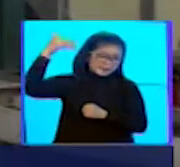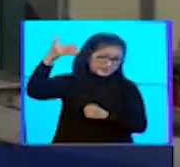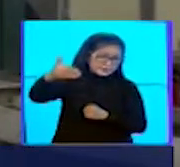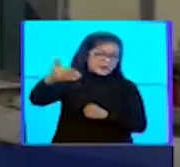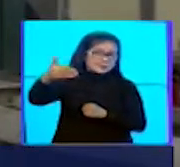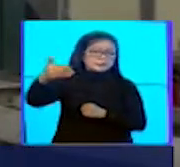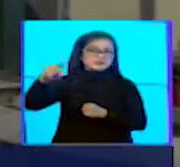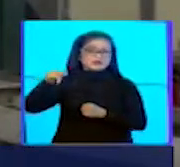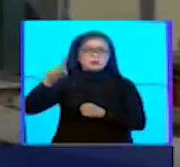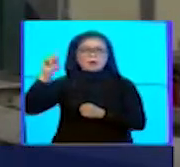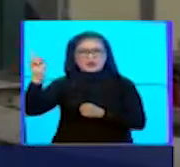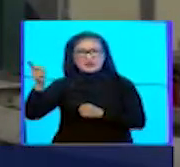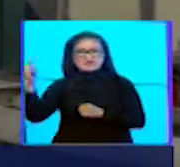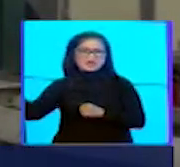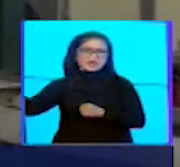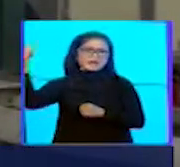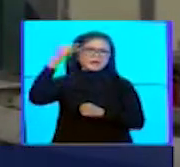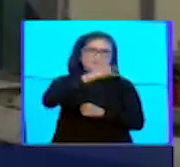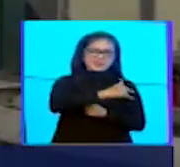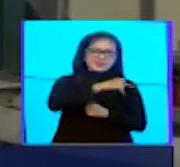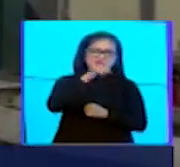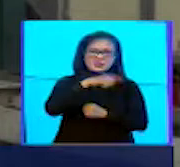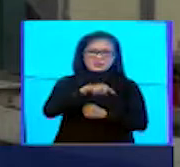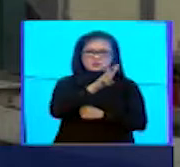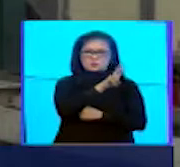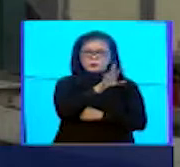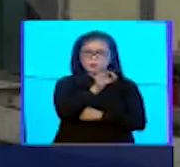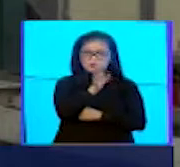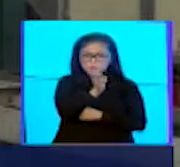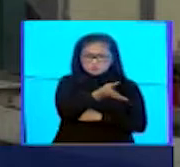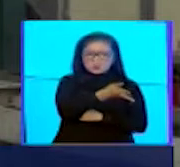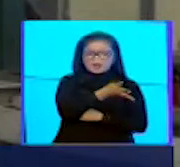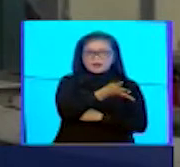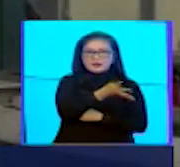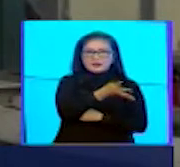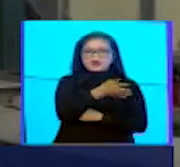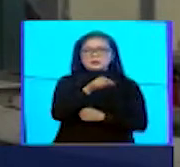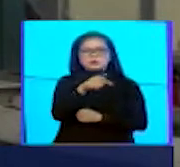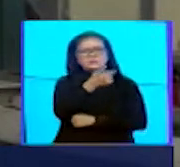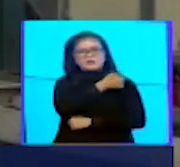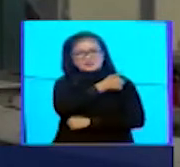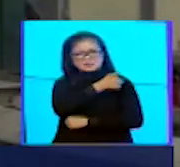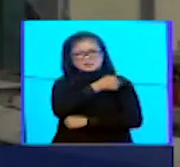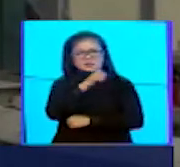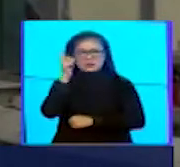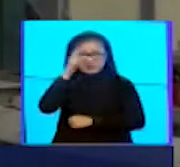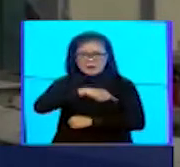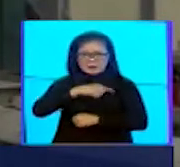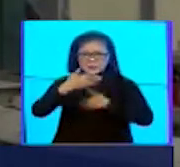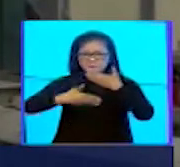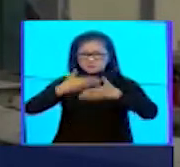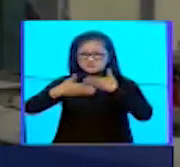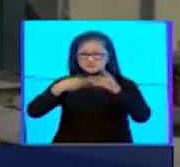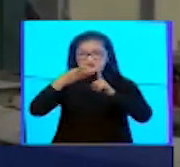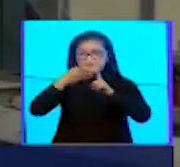tambahan sekitar 20-an juta dosis lagi hasil produksi dari Bio Farma atas kedatangan